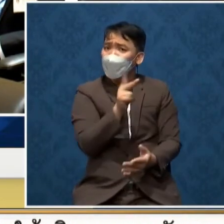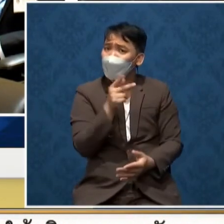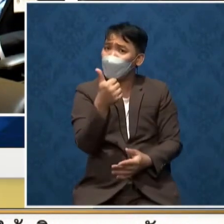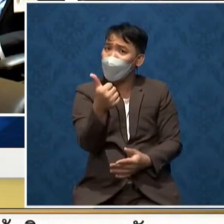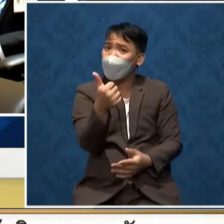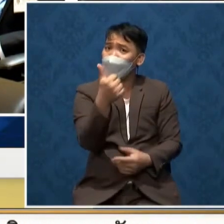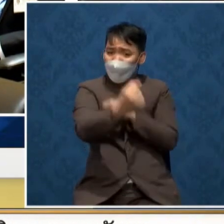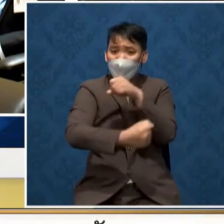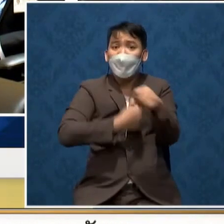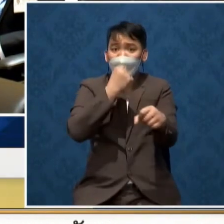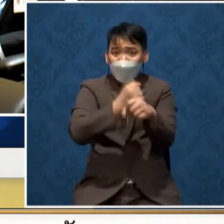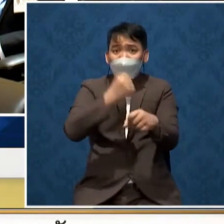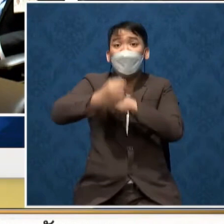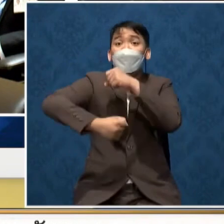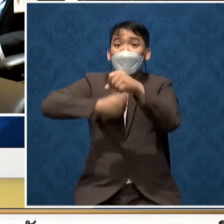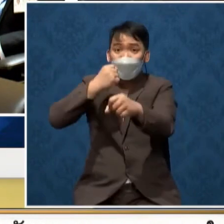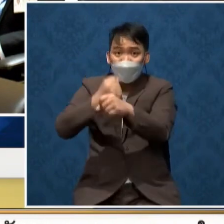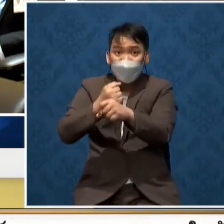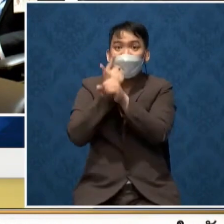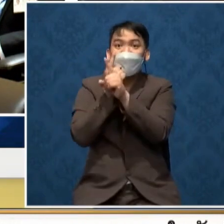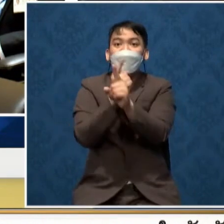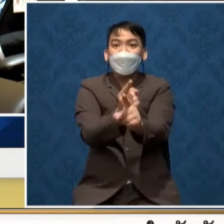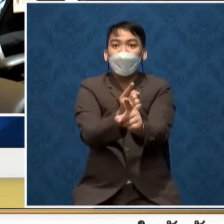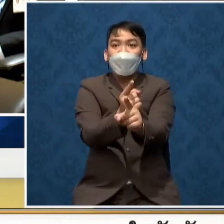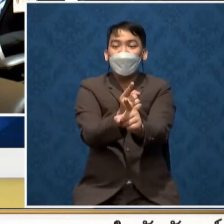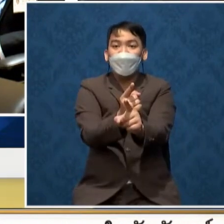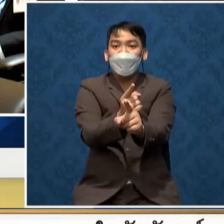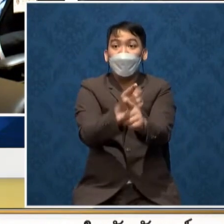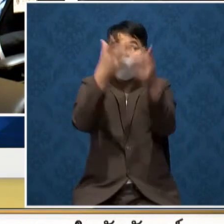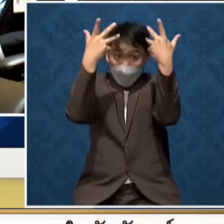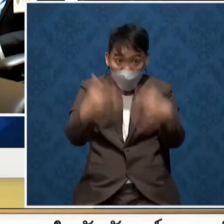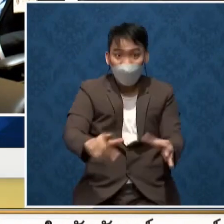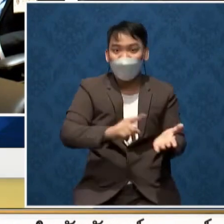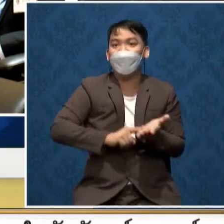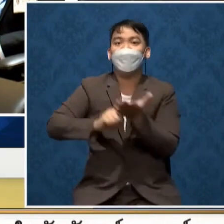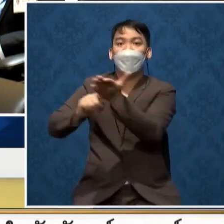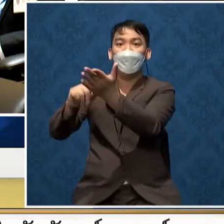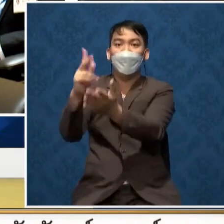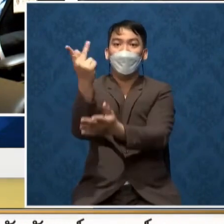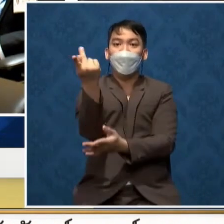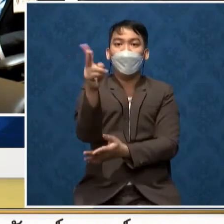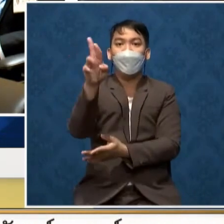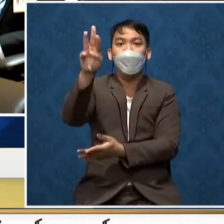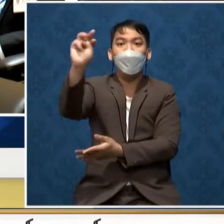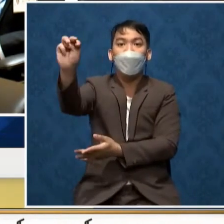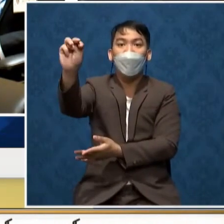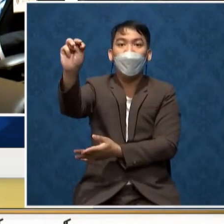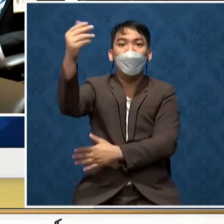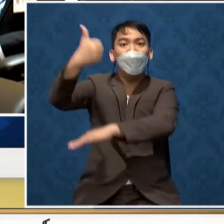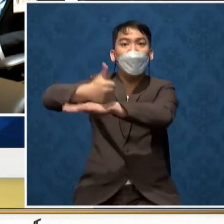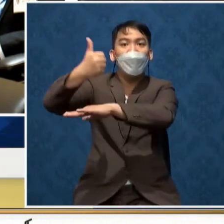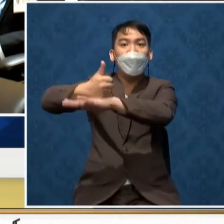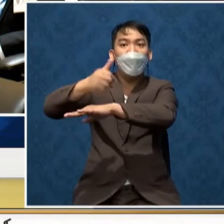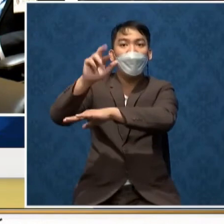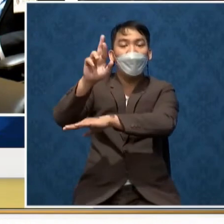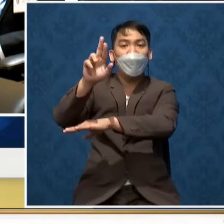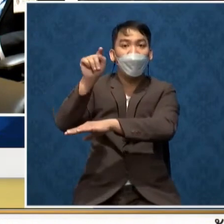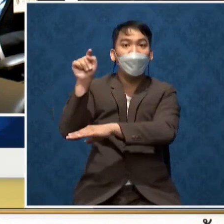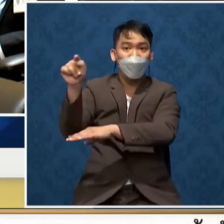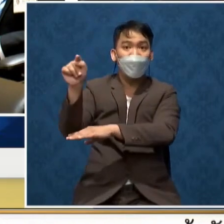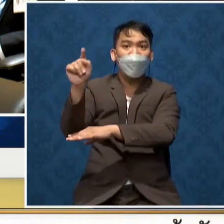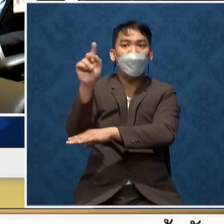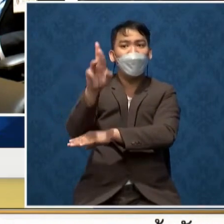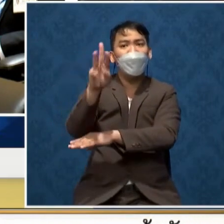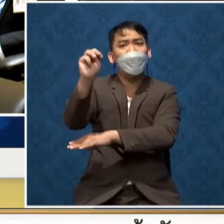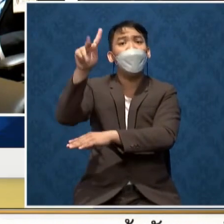นะครับได้เสนอไปที่ครม.เพื่อให้คณะรัฐมนตรีนั้นนะครับไม่ได้ครอบงำครับเพื่อให้คณะรั